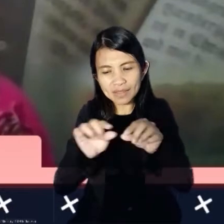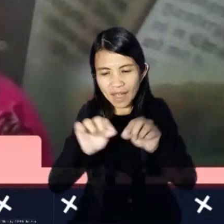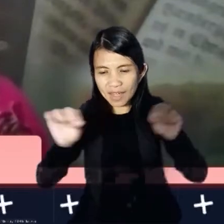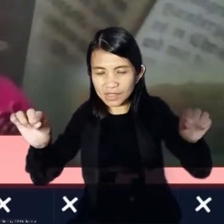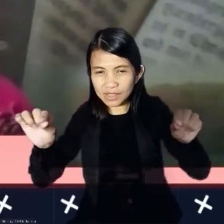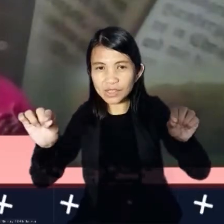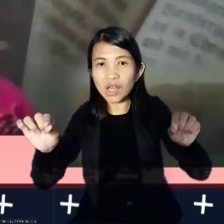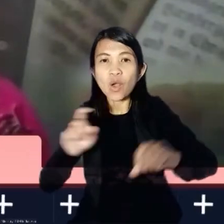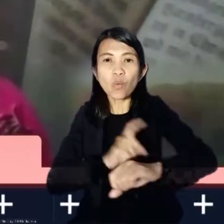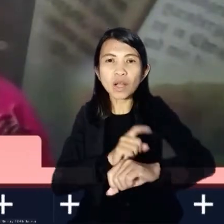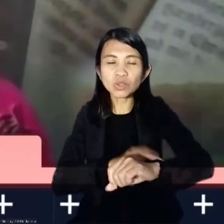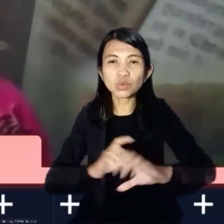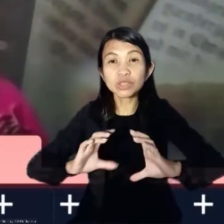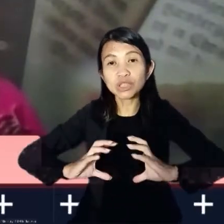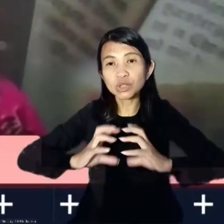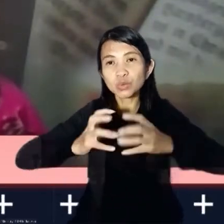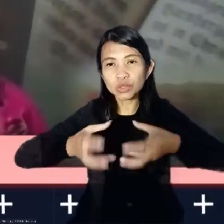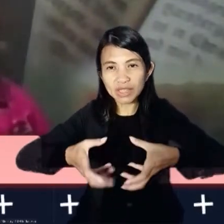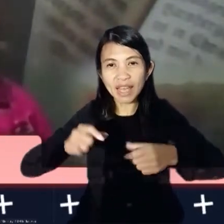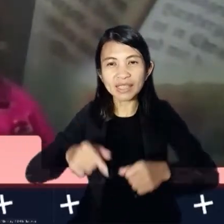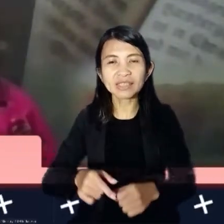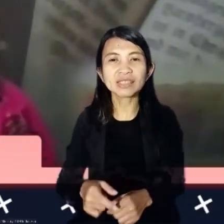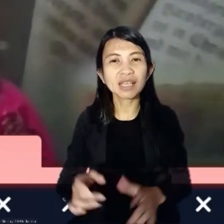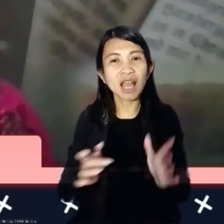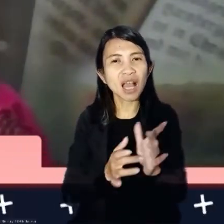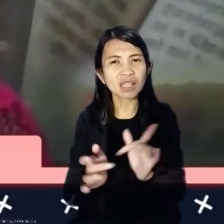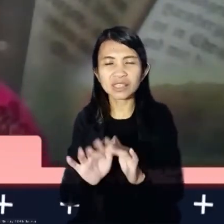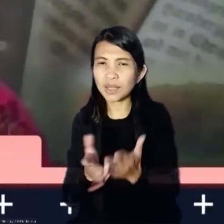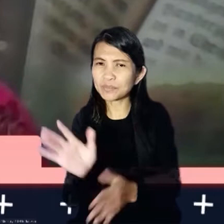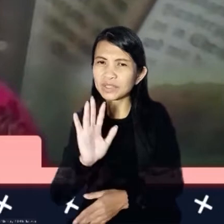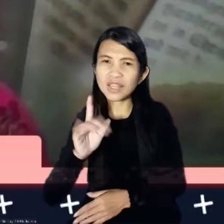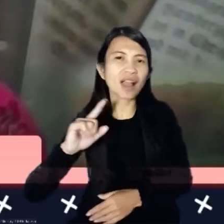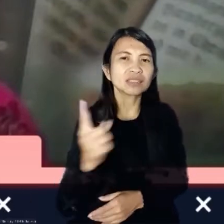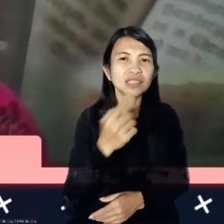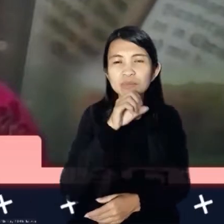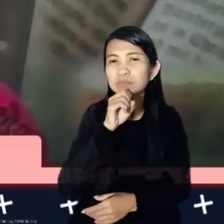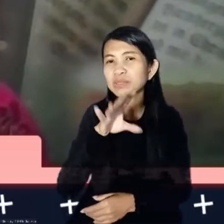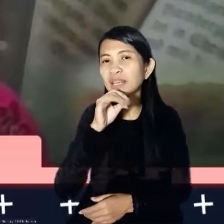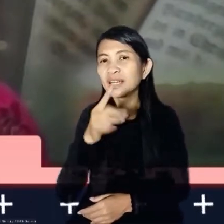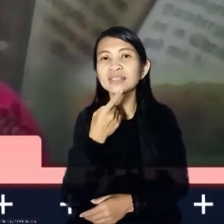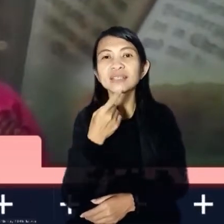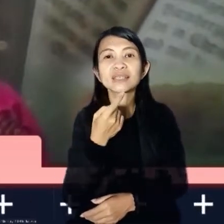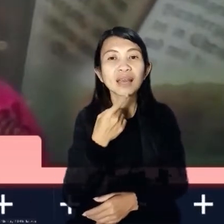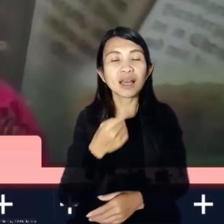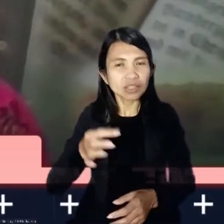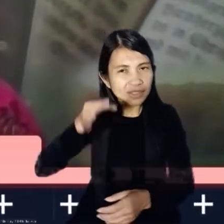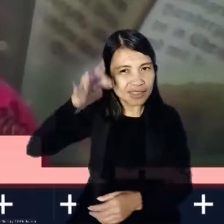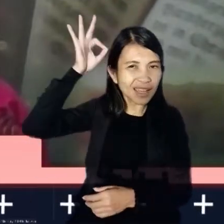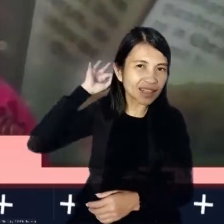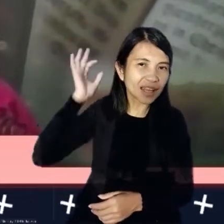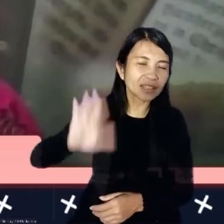ini bukan hanya berbicara tentang sejarah tetapi juga tentang apa yang akan terjadi